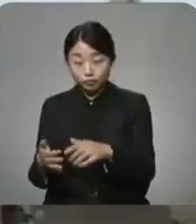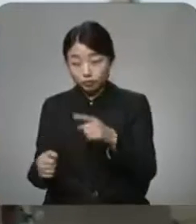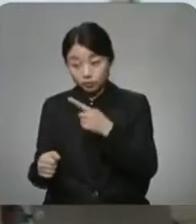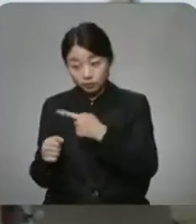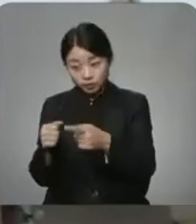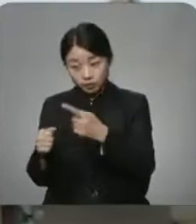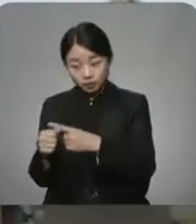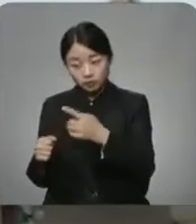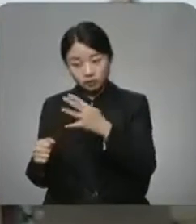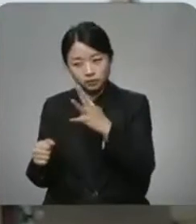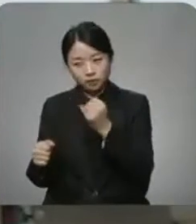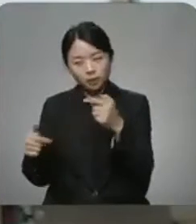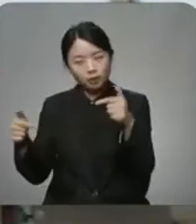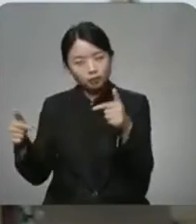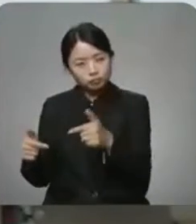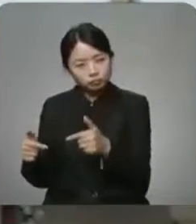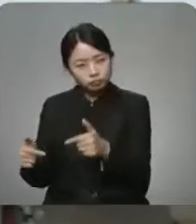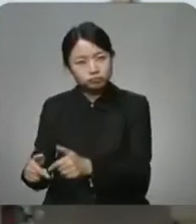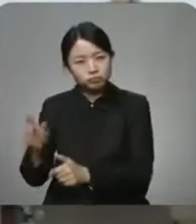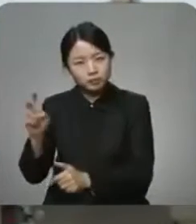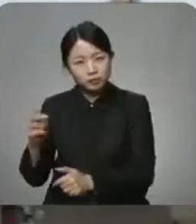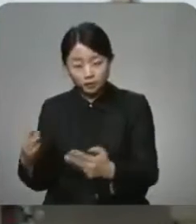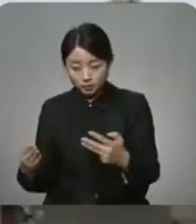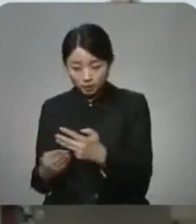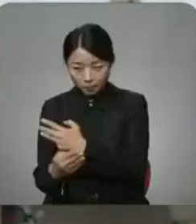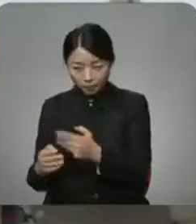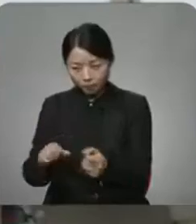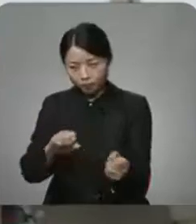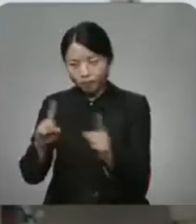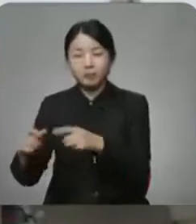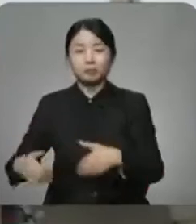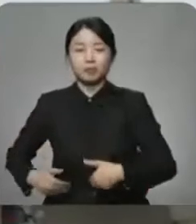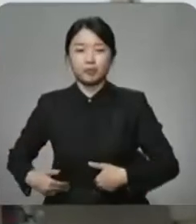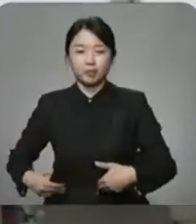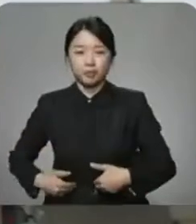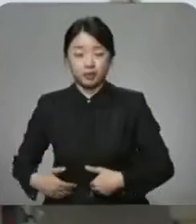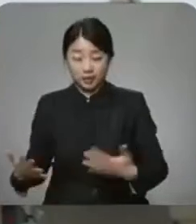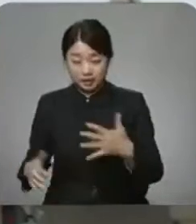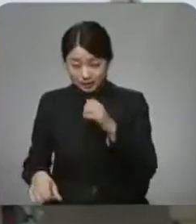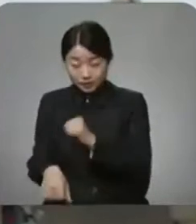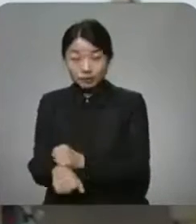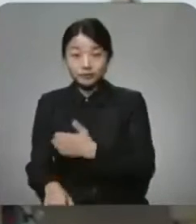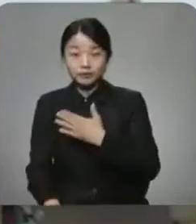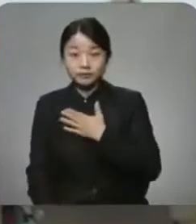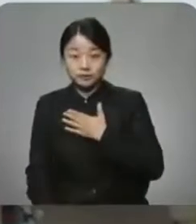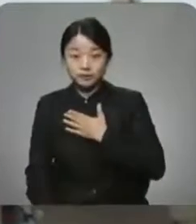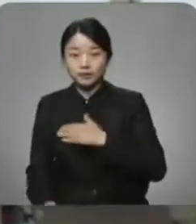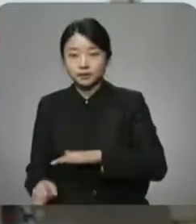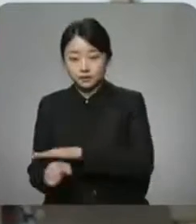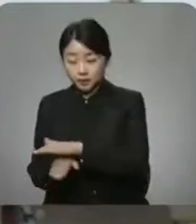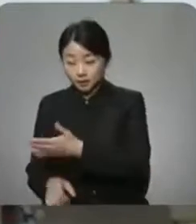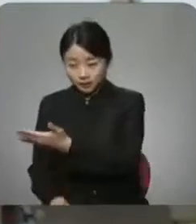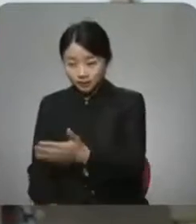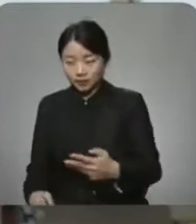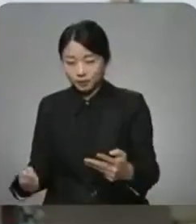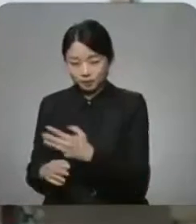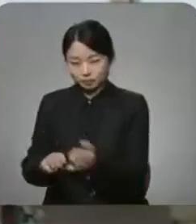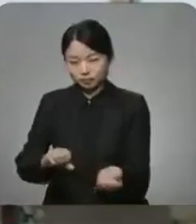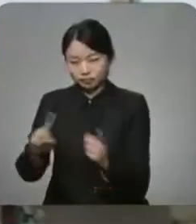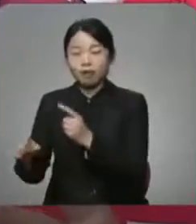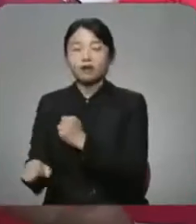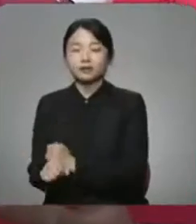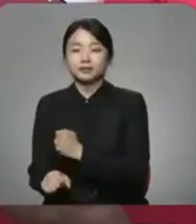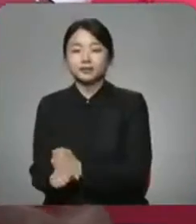무너지고 이젠 태백시 를 살려야 됩니다 일 잘하는 이상우가 반주 시 사랑하는 태백시 를 살려